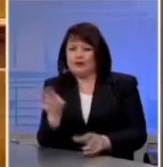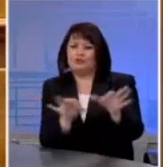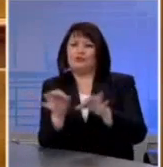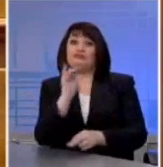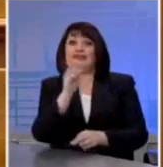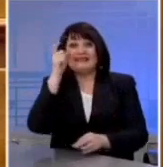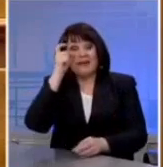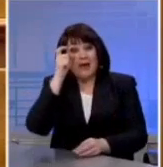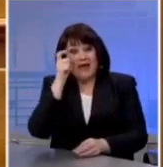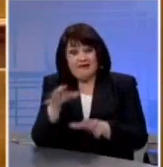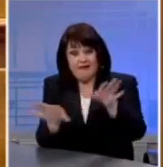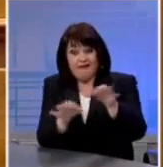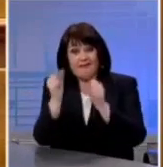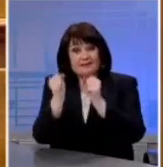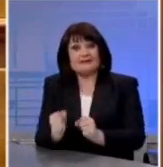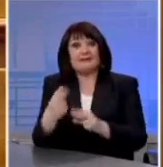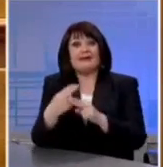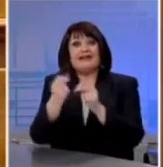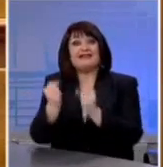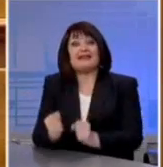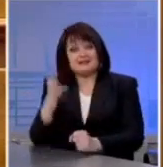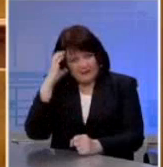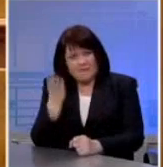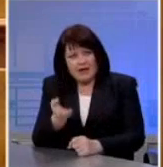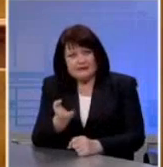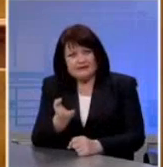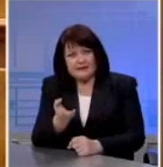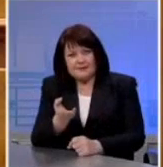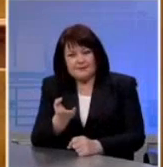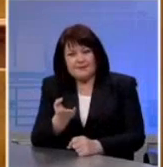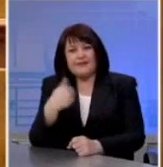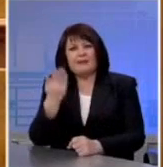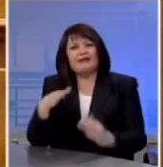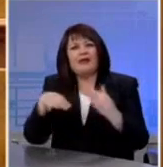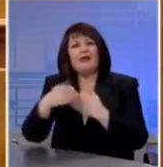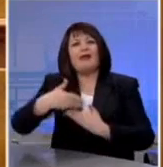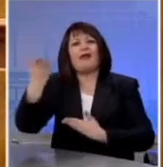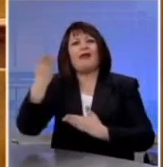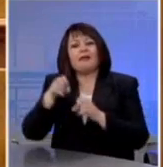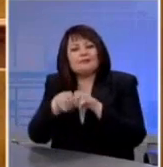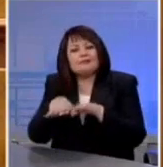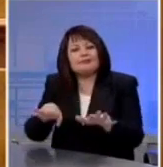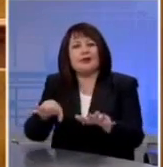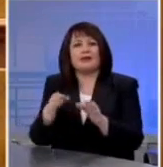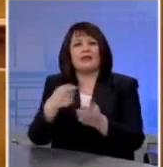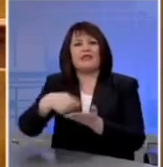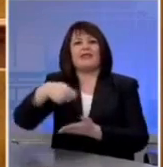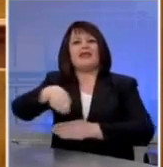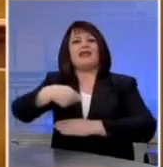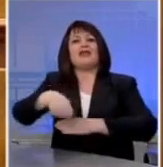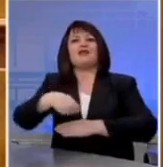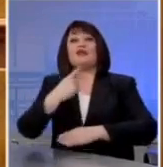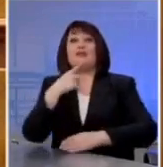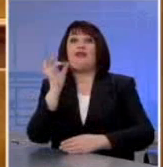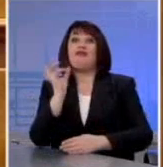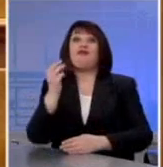του υποδίκου σε θέση κλειδιά. Εν συνεχεία επηρέαζε με πρωτοσέλιδο την ανεξάρτητη δικαιοσύνη, λέγοντας ότι πρέπει να αποφυλακιστεί ο